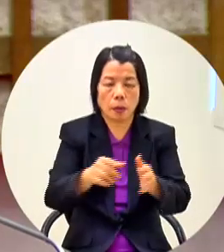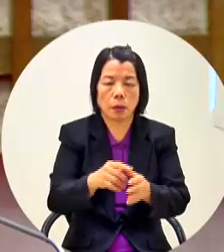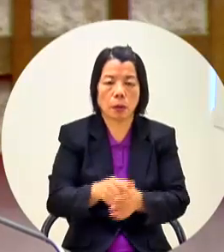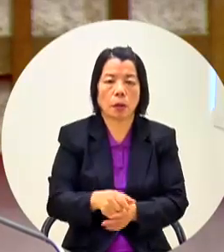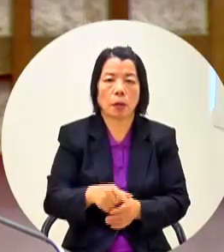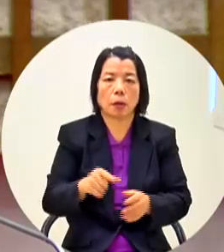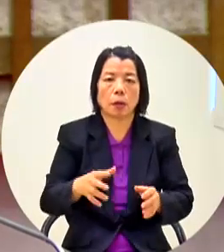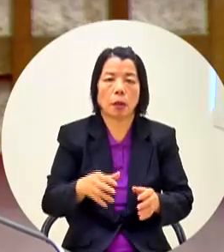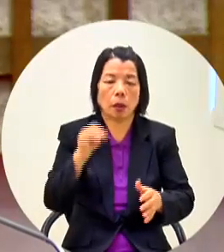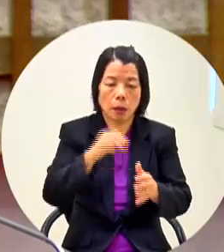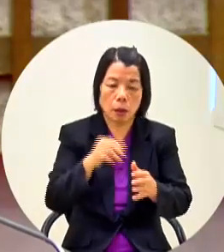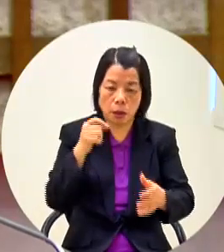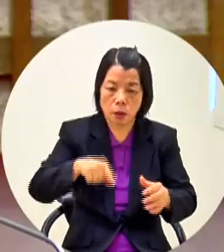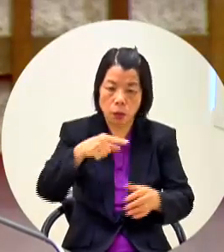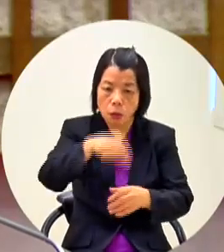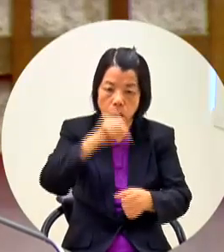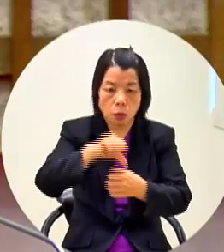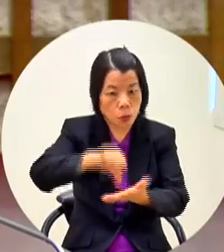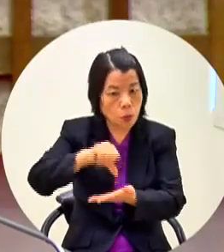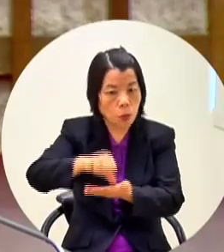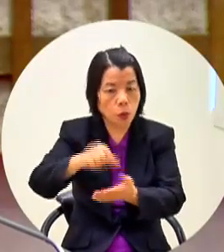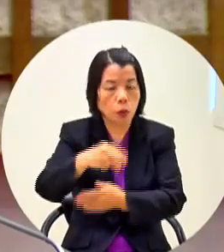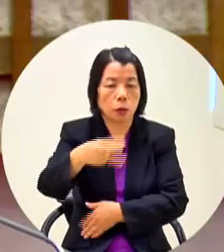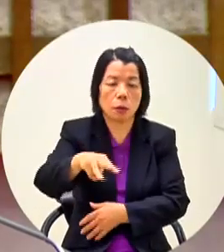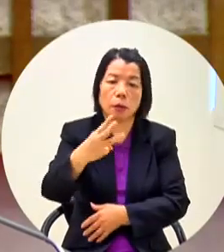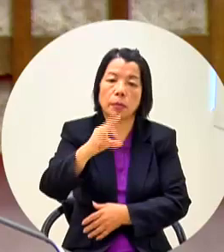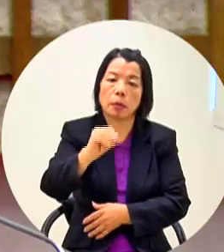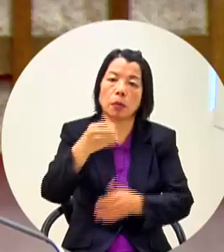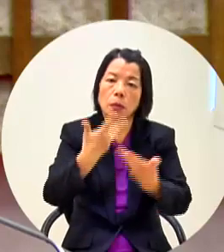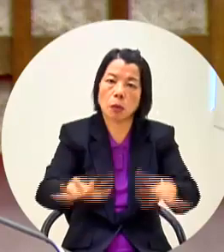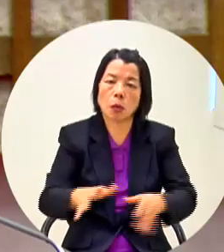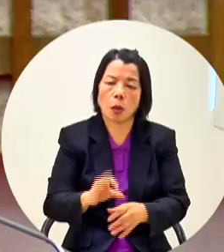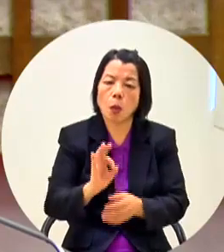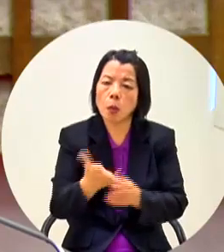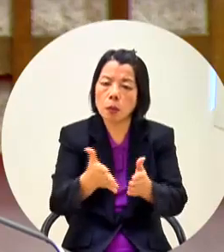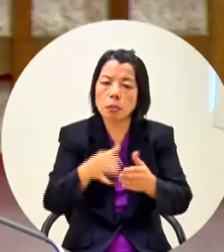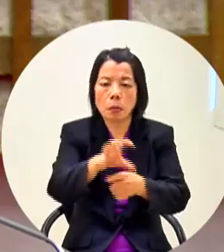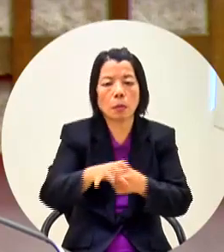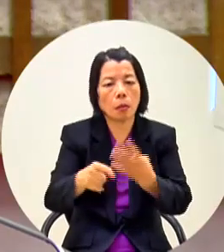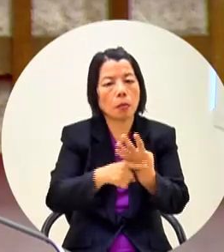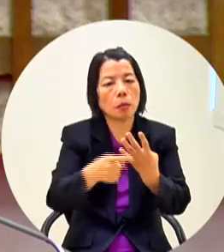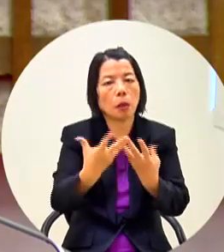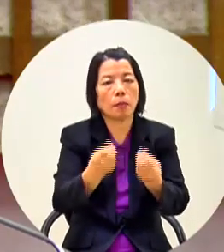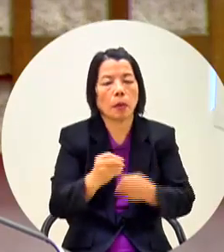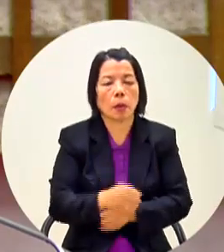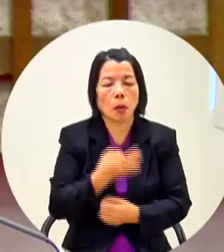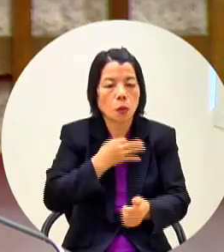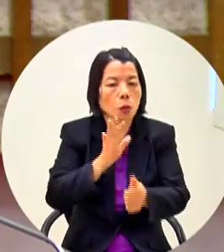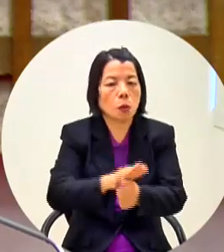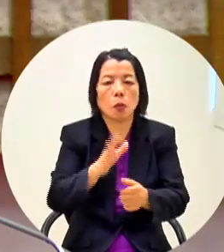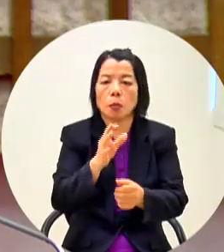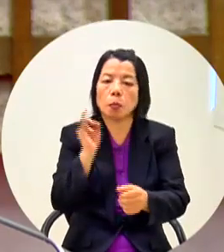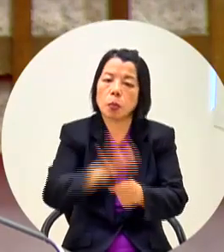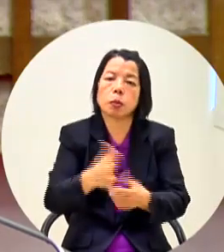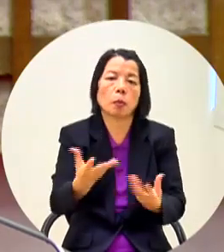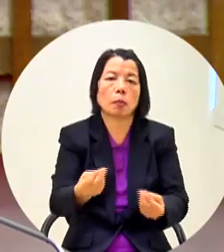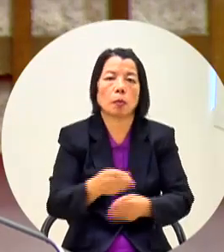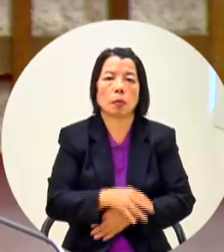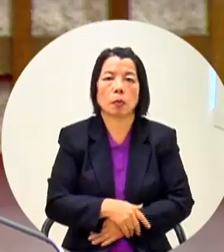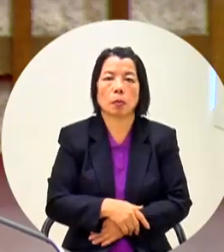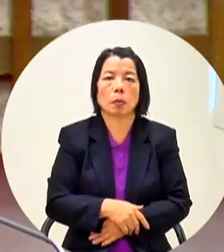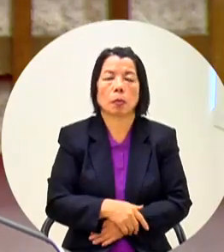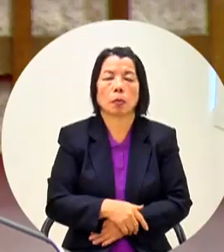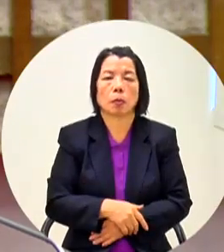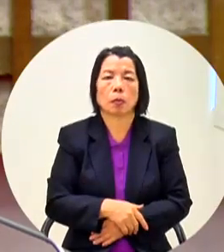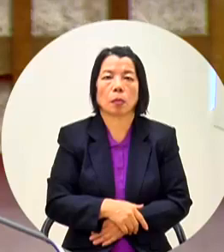数呢有300多万。为何只有农业这方面没有一个纾困补助？还有就这方面呢，